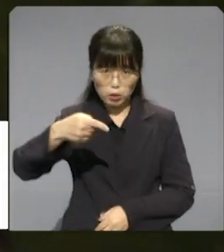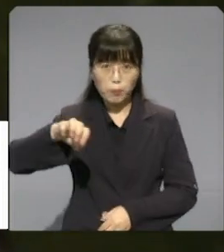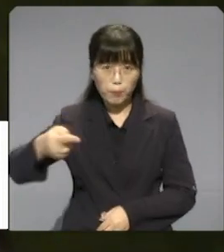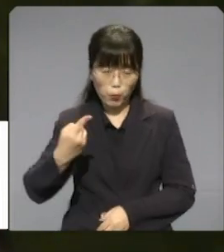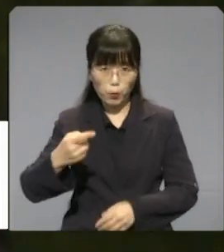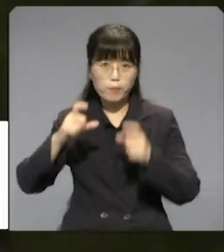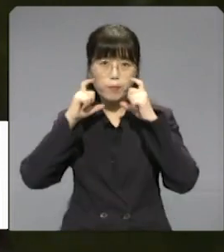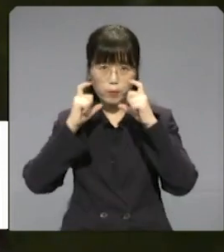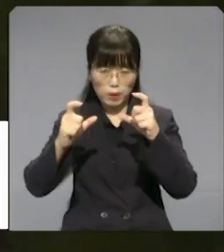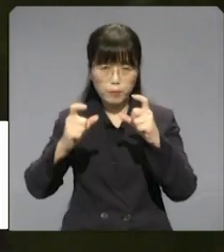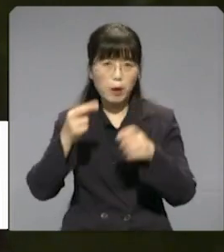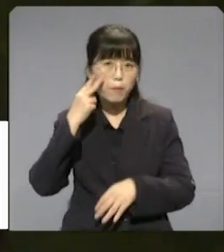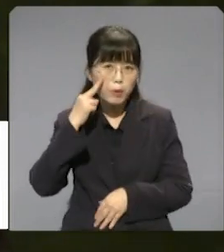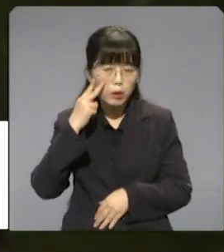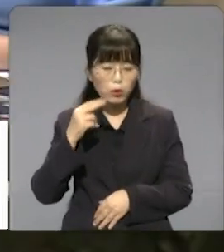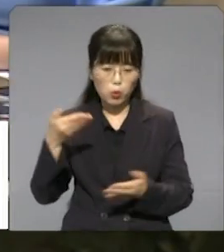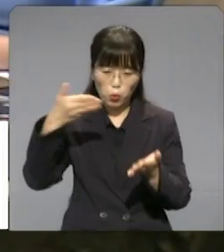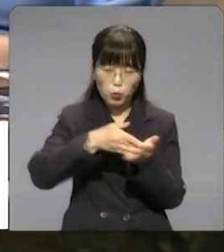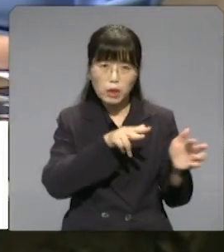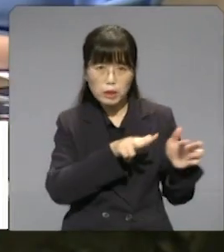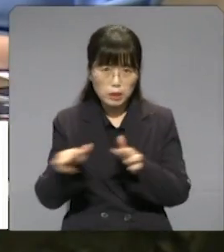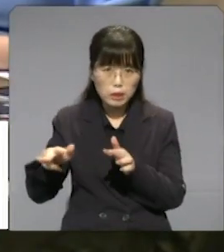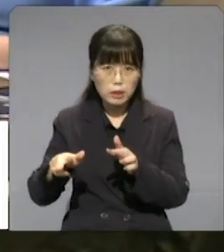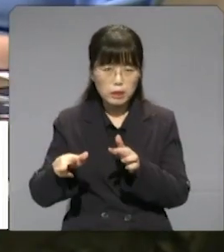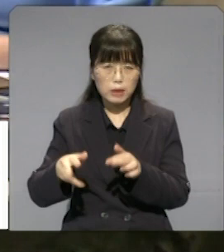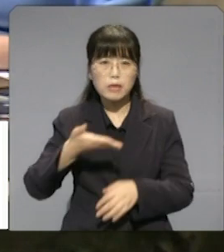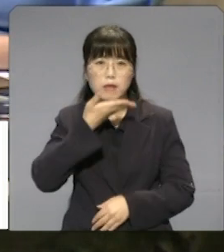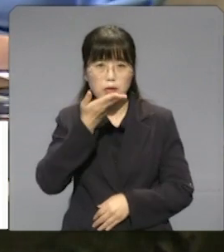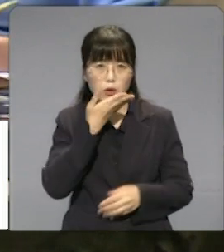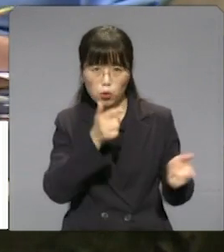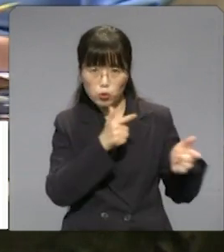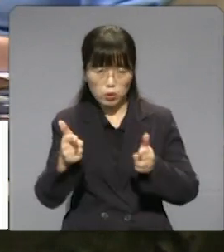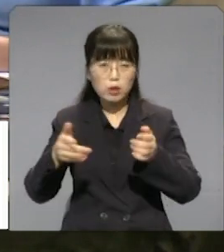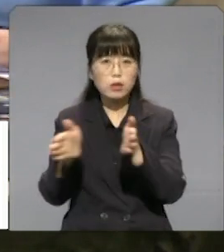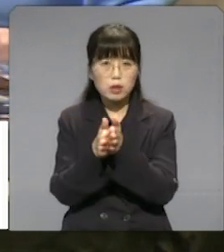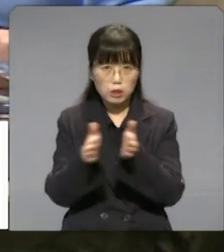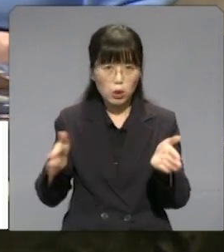총력전도 선포하며 미국 도착 즉시 산마리노와